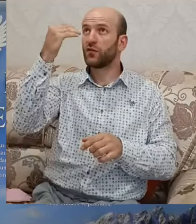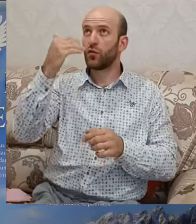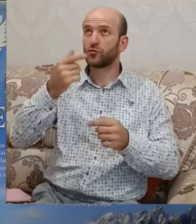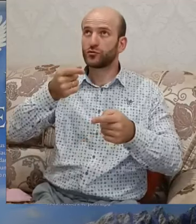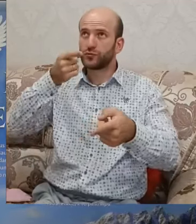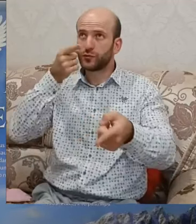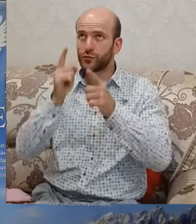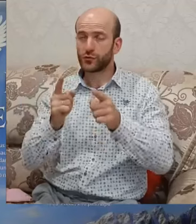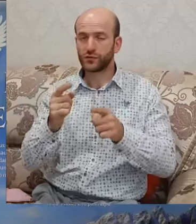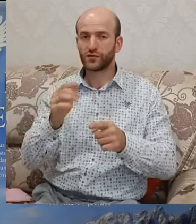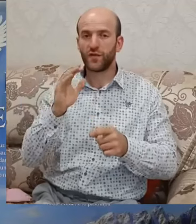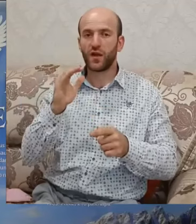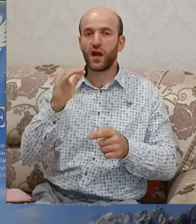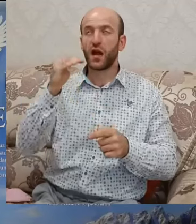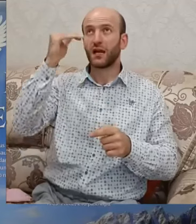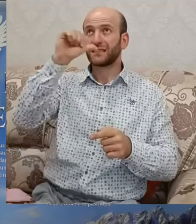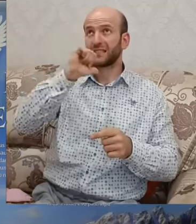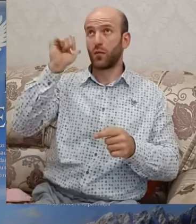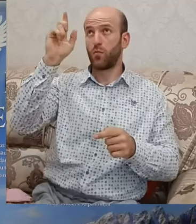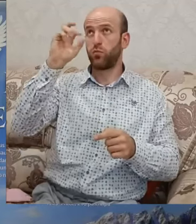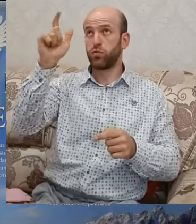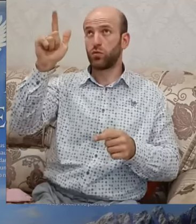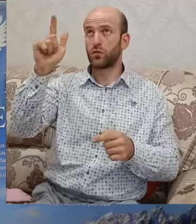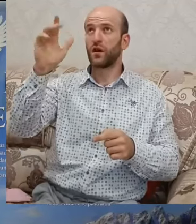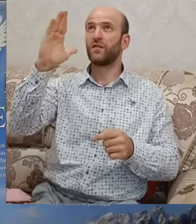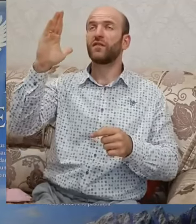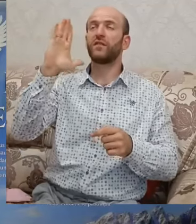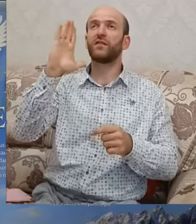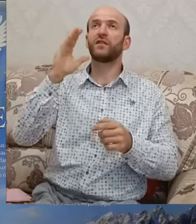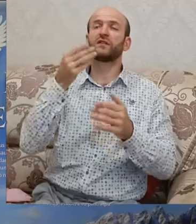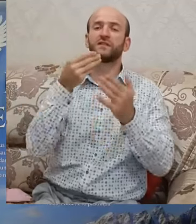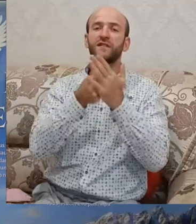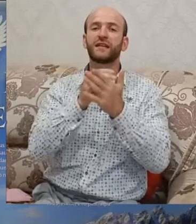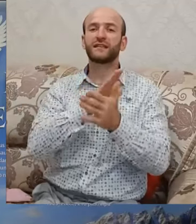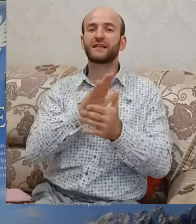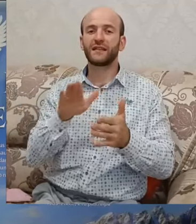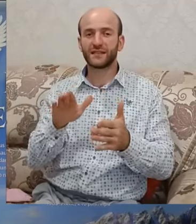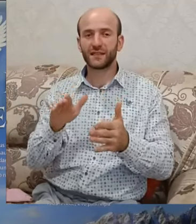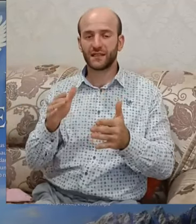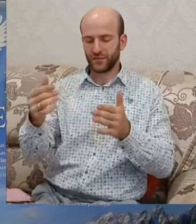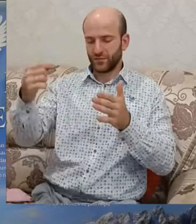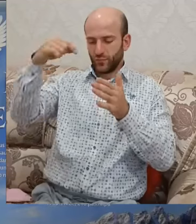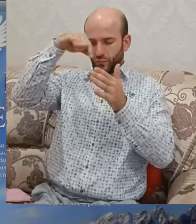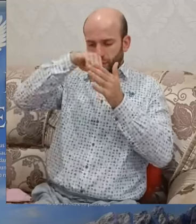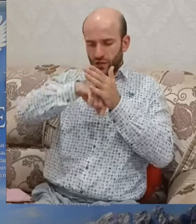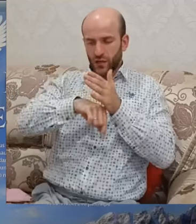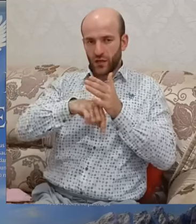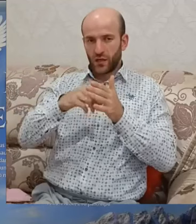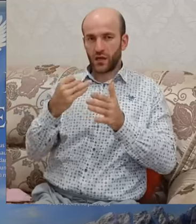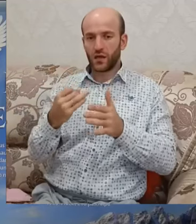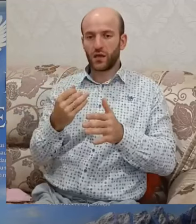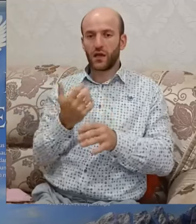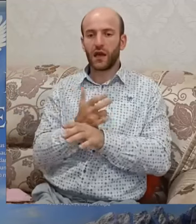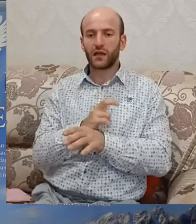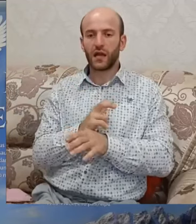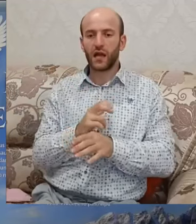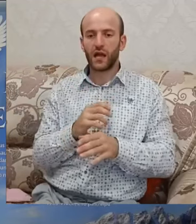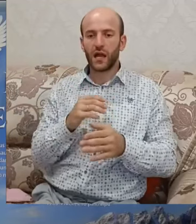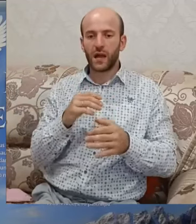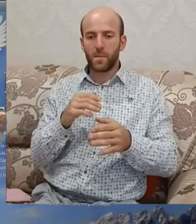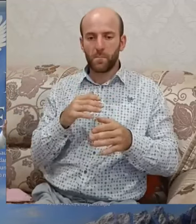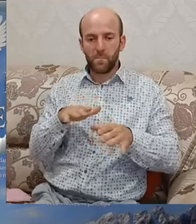Nuotakos širdies pozicija. Позиция сердца невесты. Jos tikėjimas. Её вера.